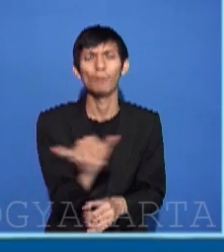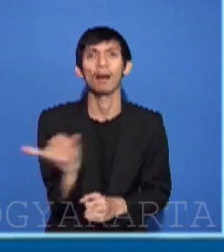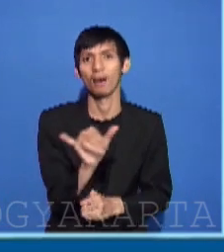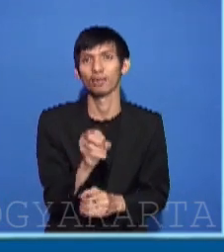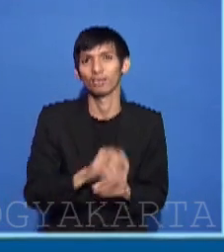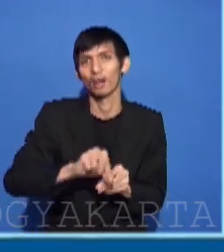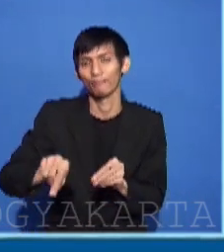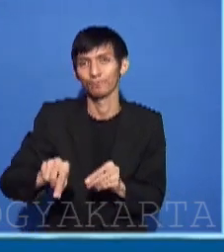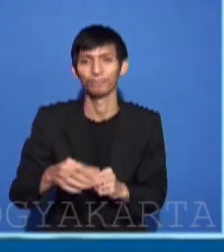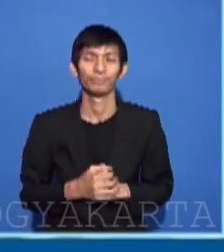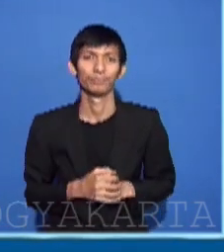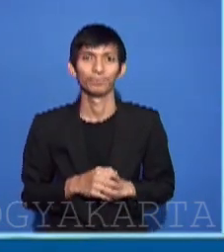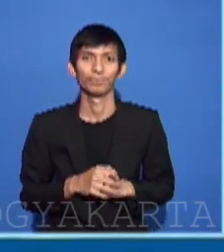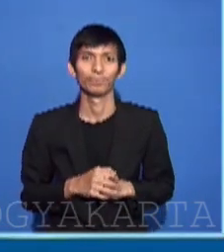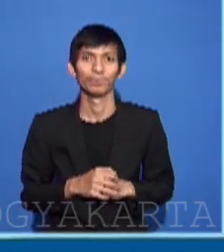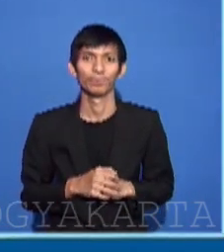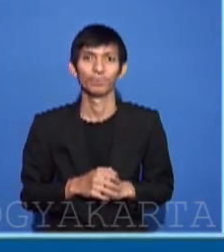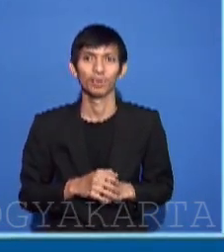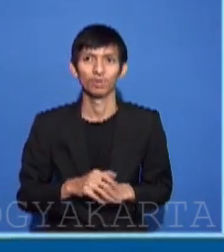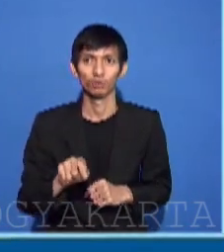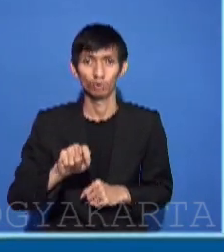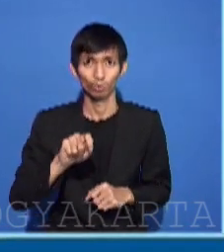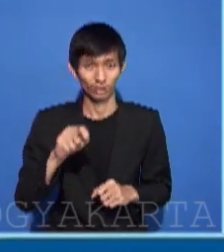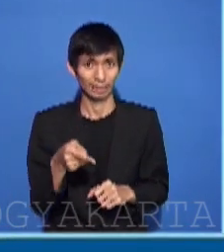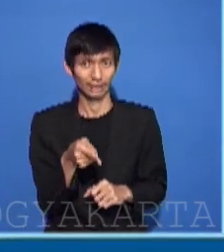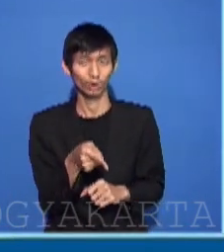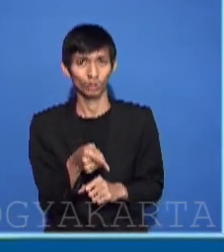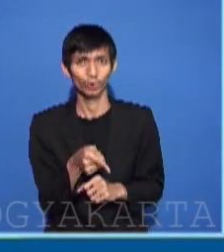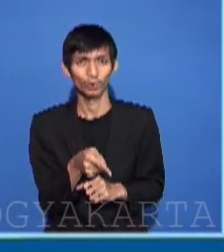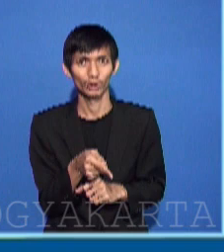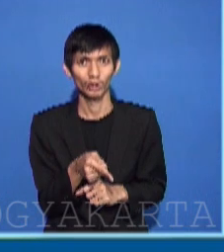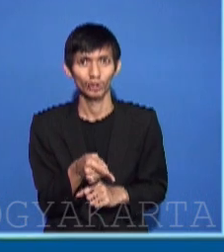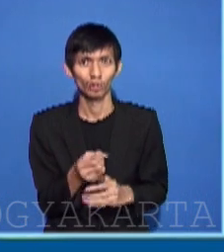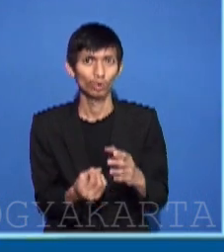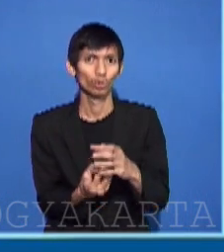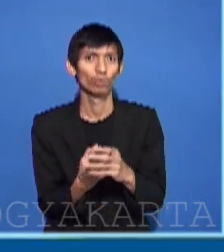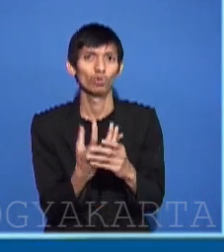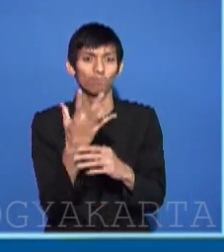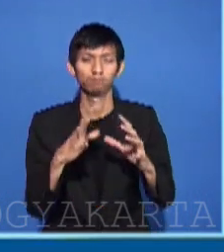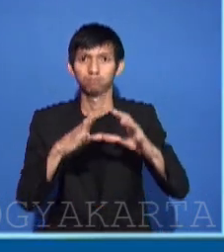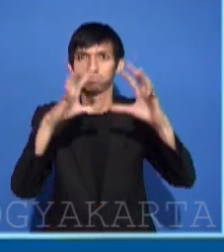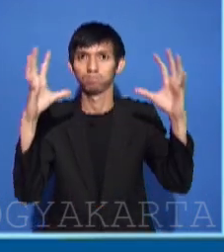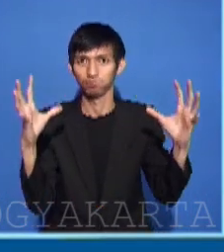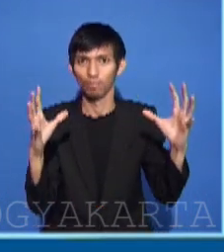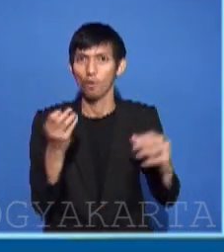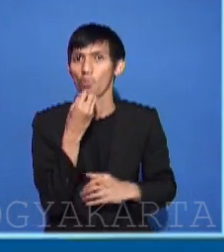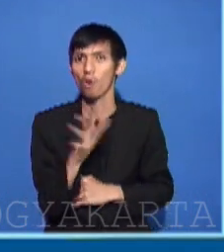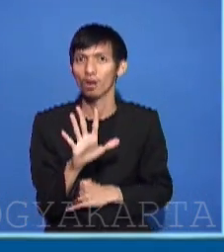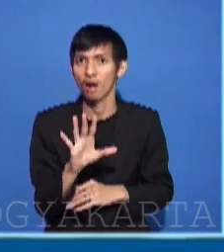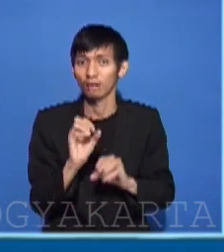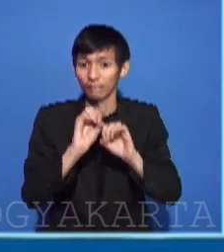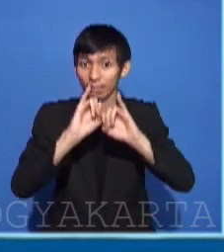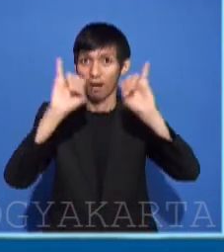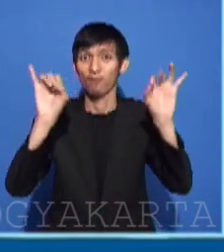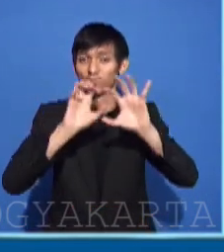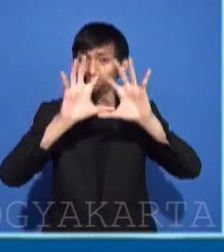nanging ingkang Dados kunci Utami nipun tanaman bugenvil meniko sakit nyekar kata sarto werni pun ketinggal mencorong namun